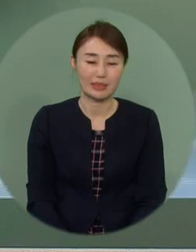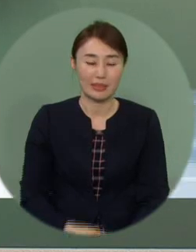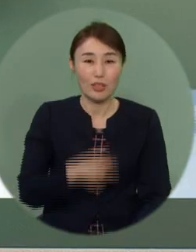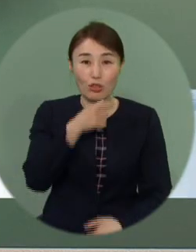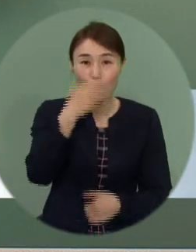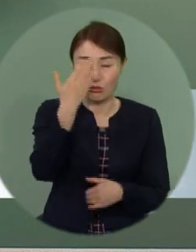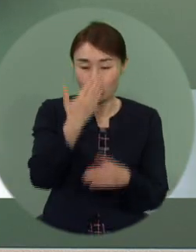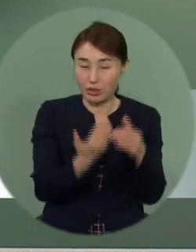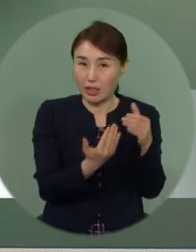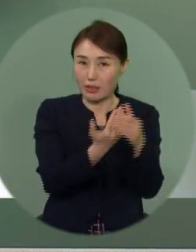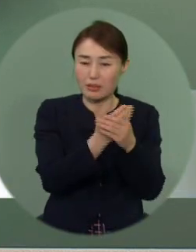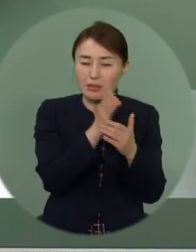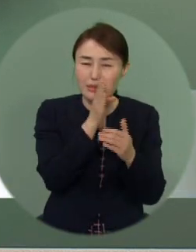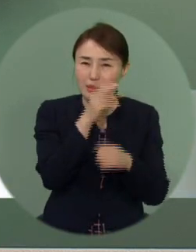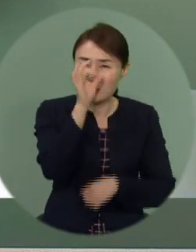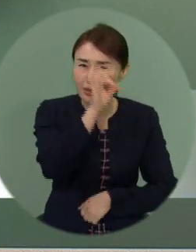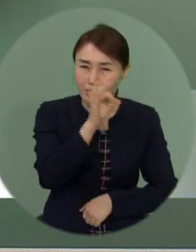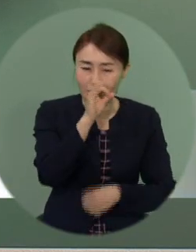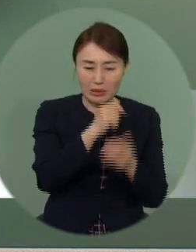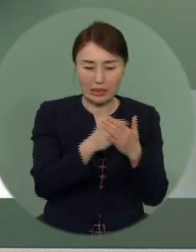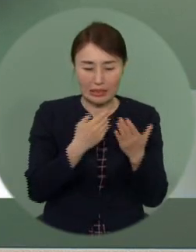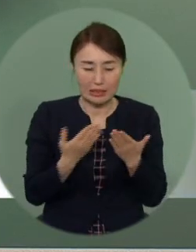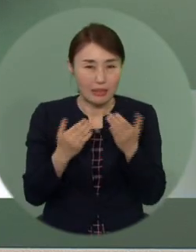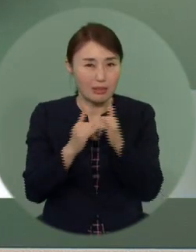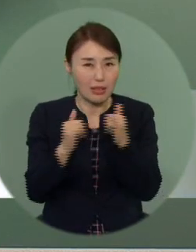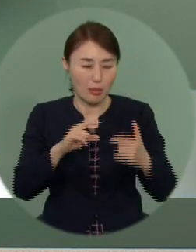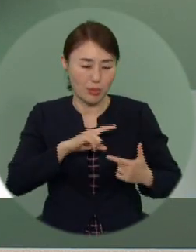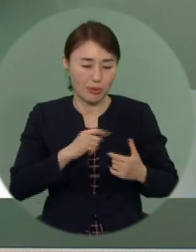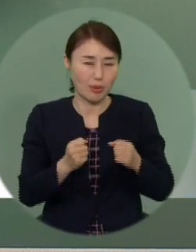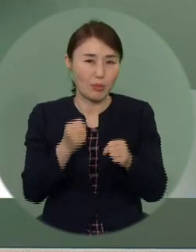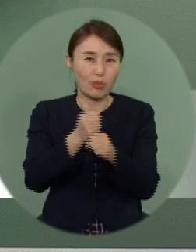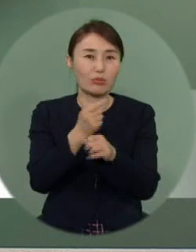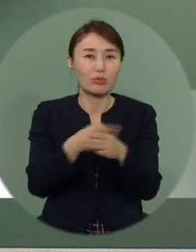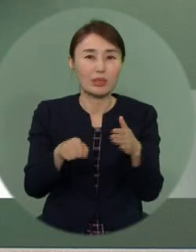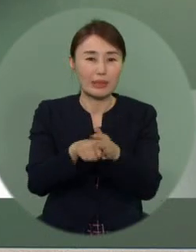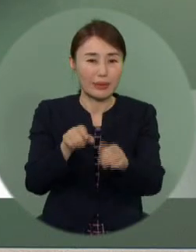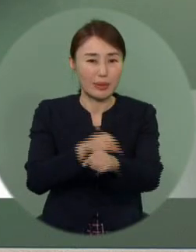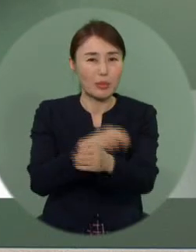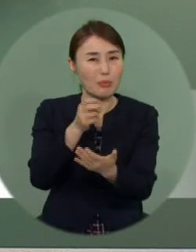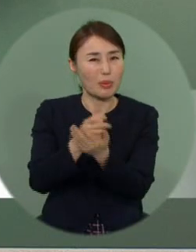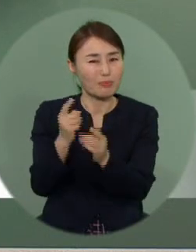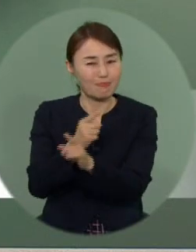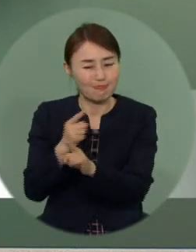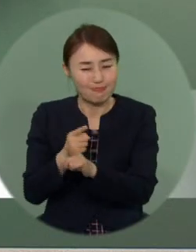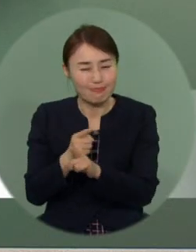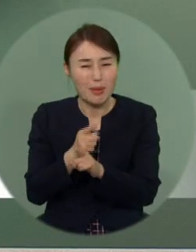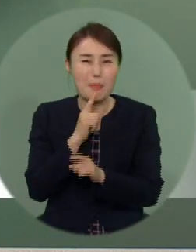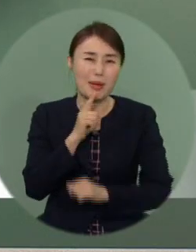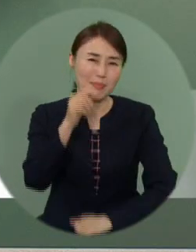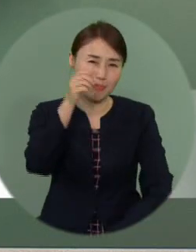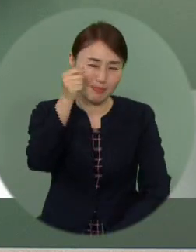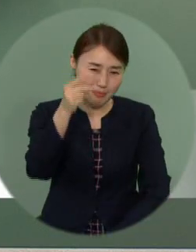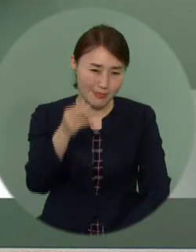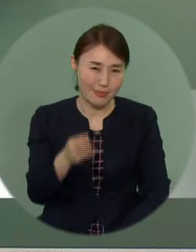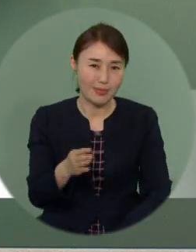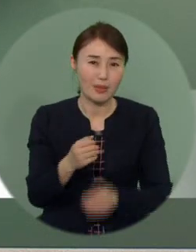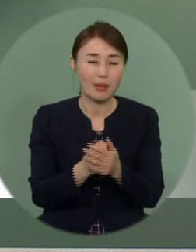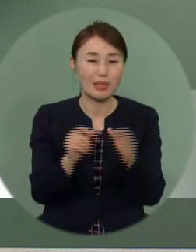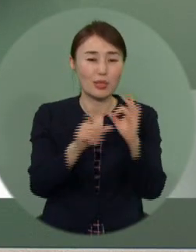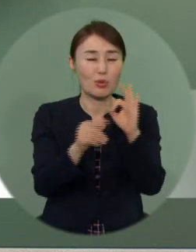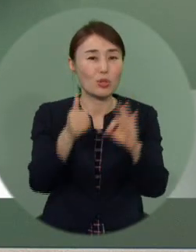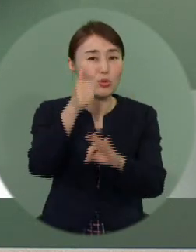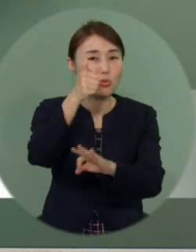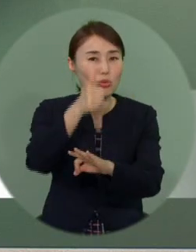여순 사건 진상규명과 희생자 명예 회복을 위한 특별법을 개정해야 한다는 목소리가 끊이지 않고 있습니다 오늘 10월